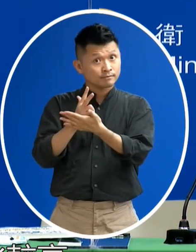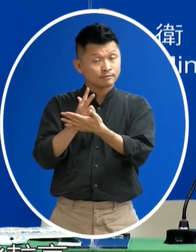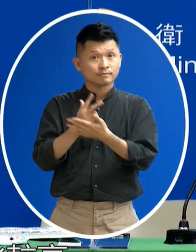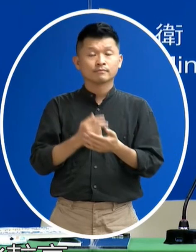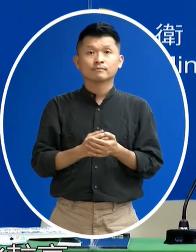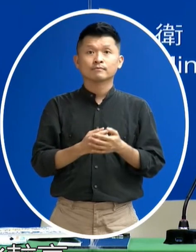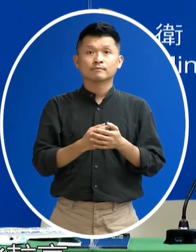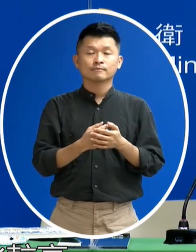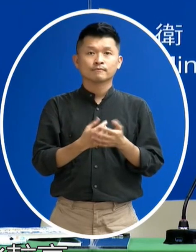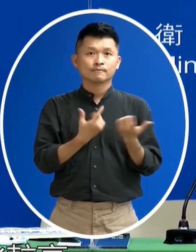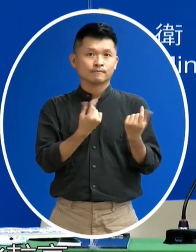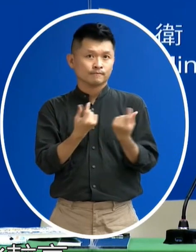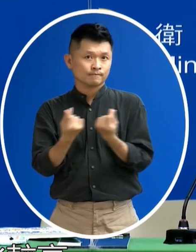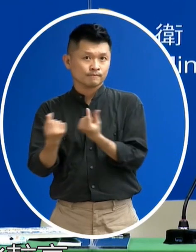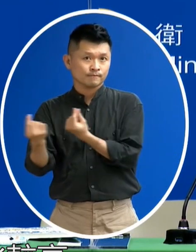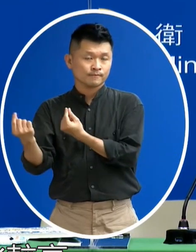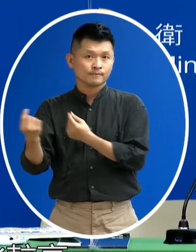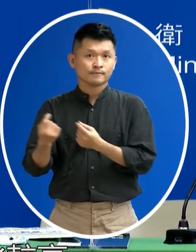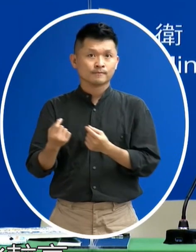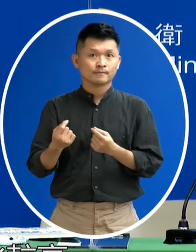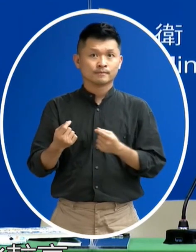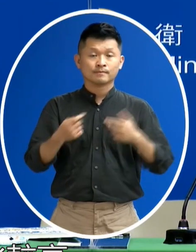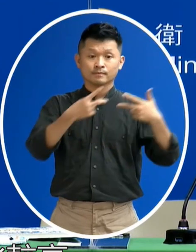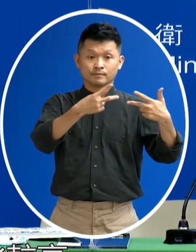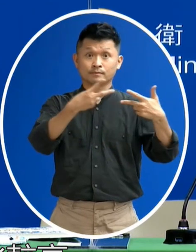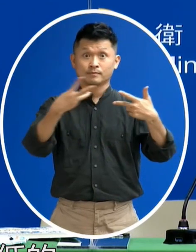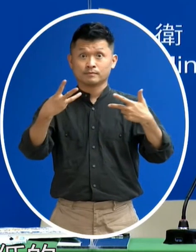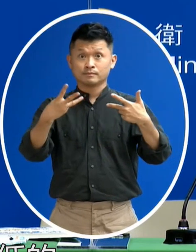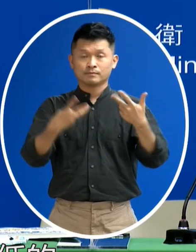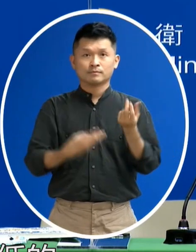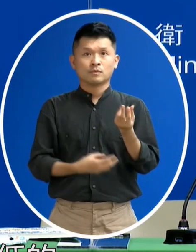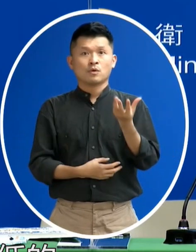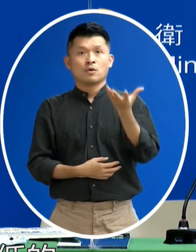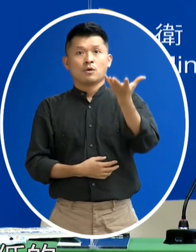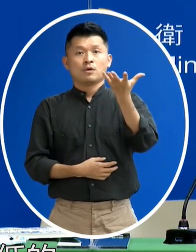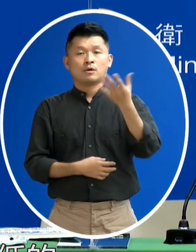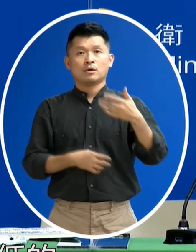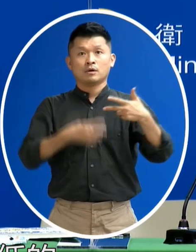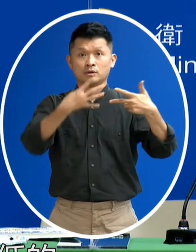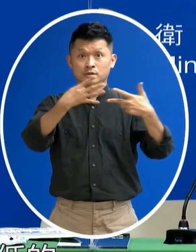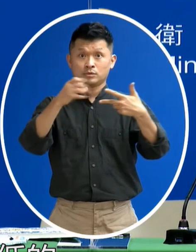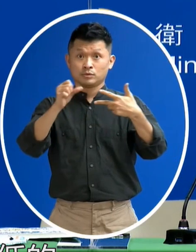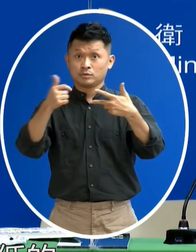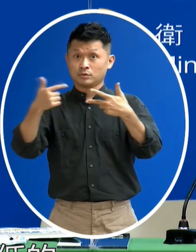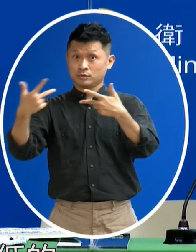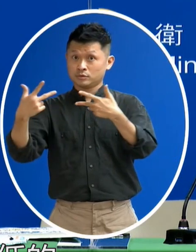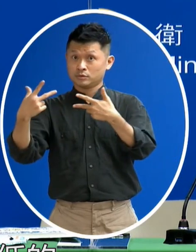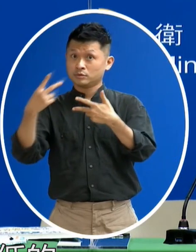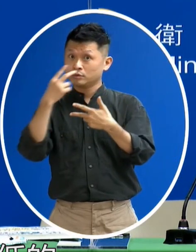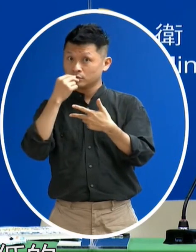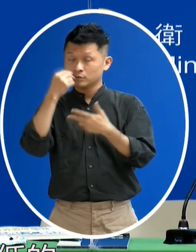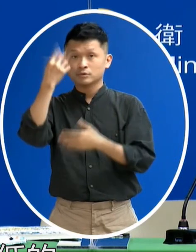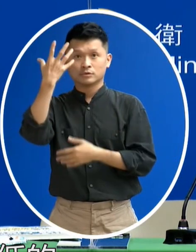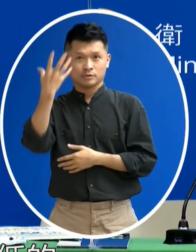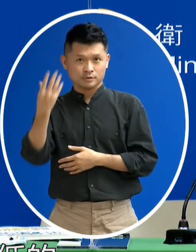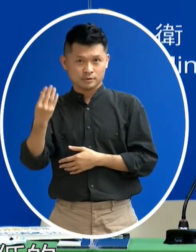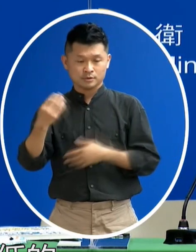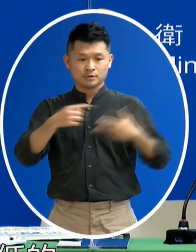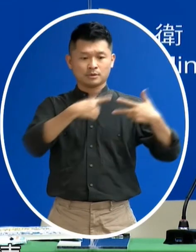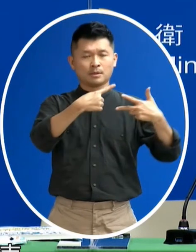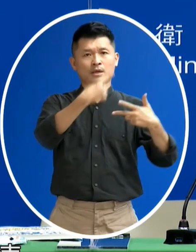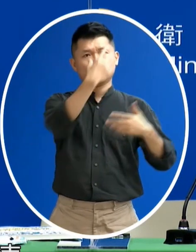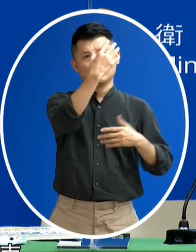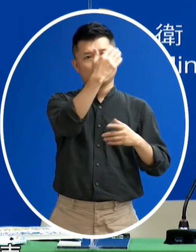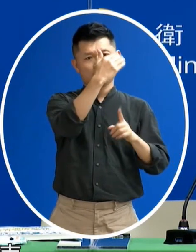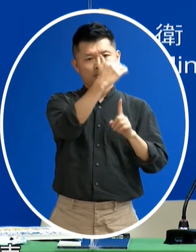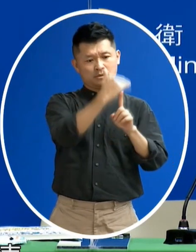律里面，就是大概礼拜二、礼拜三比较高，那四五六日哦就会比较低，那礼拜一是最低哦，所